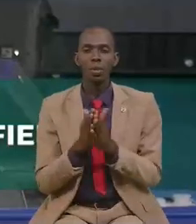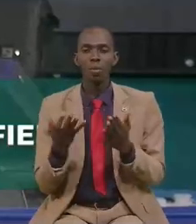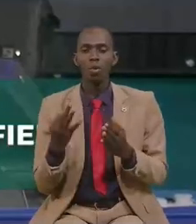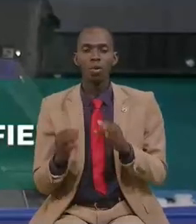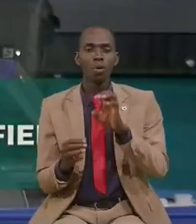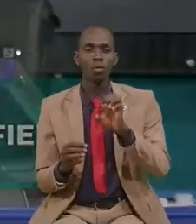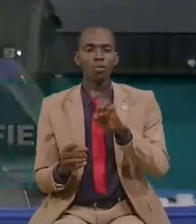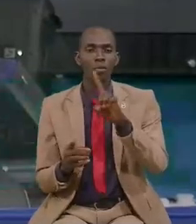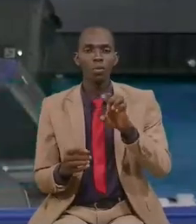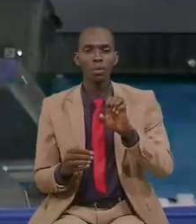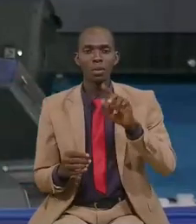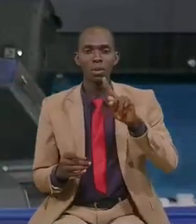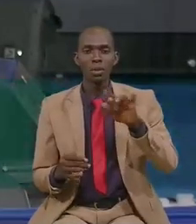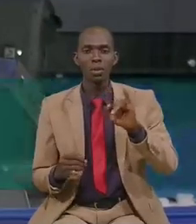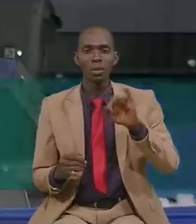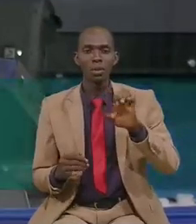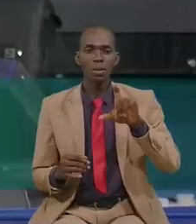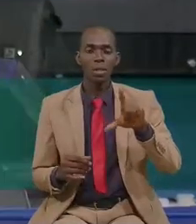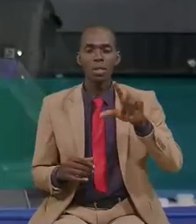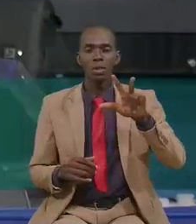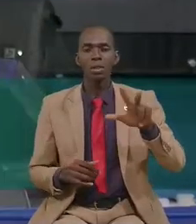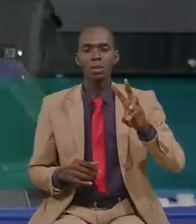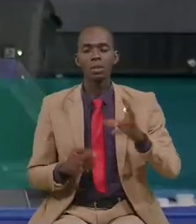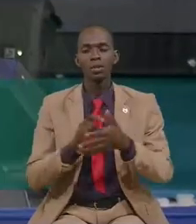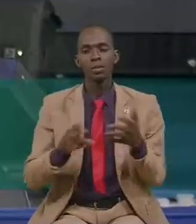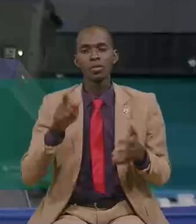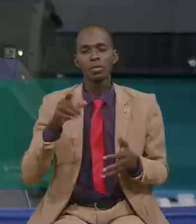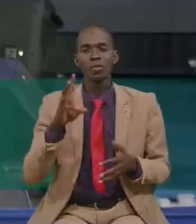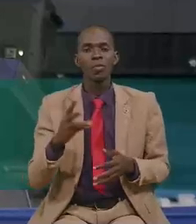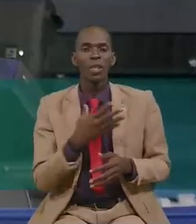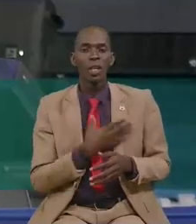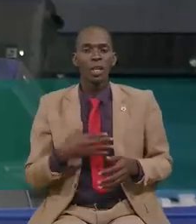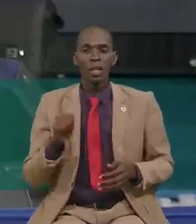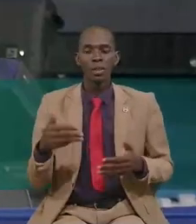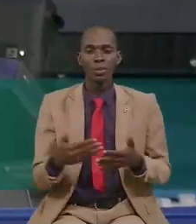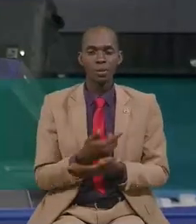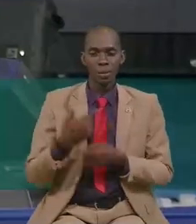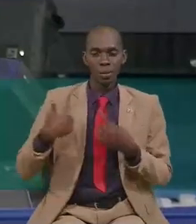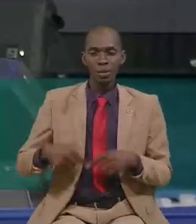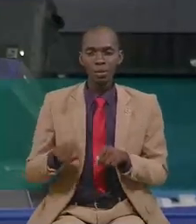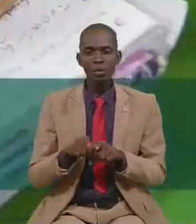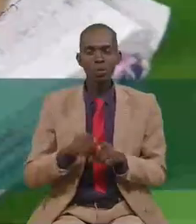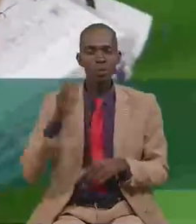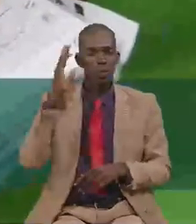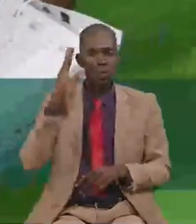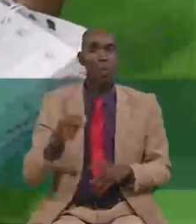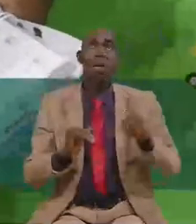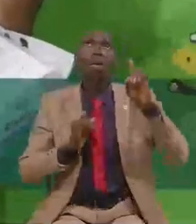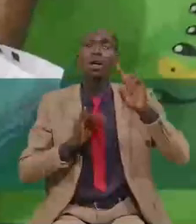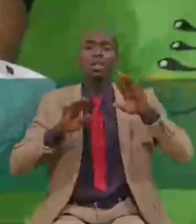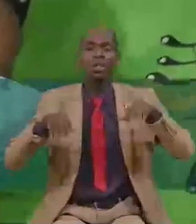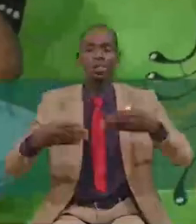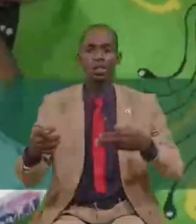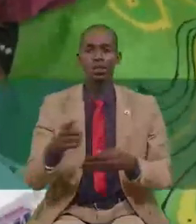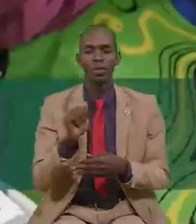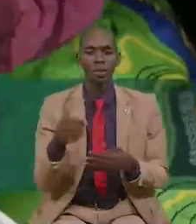36, verset 26. Je vous donnerai un cœur nouveau et je mettrai en vous un esprit